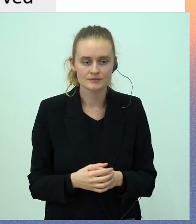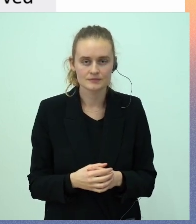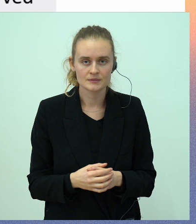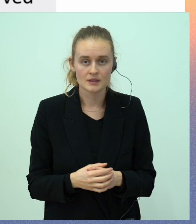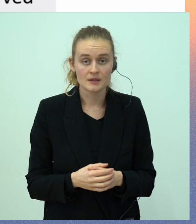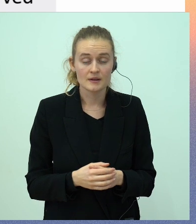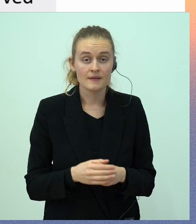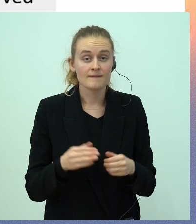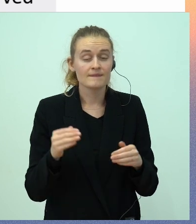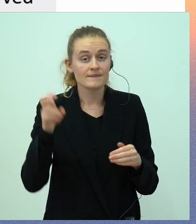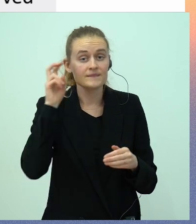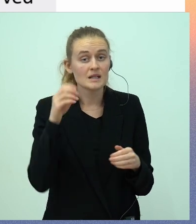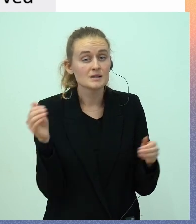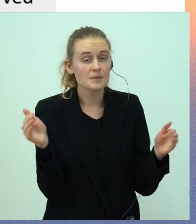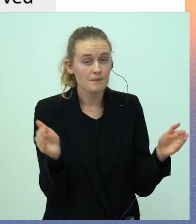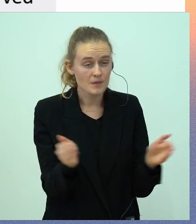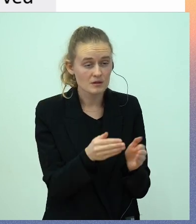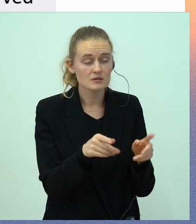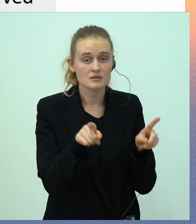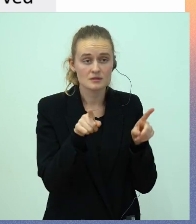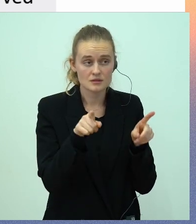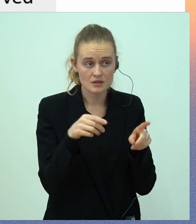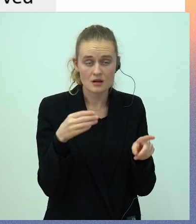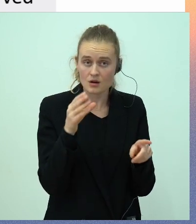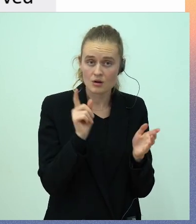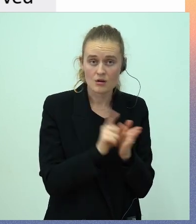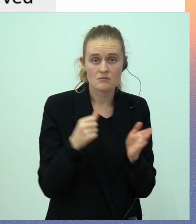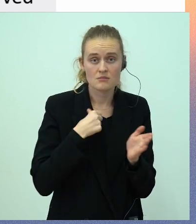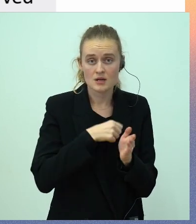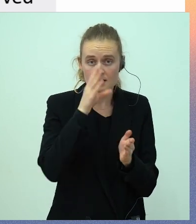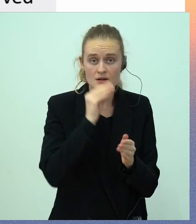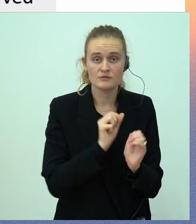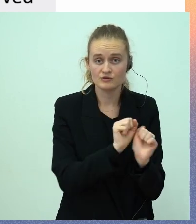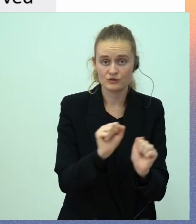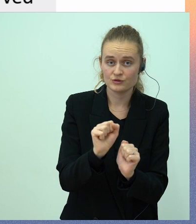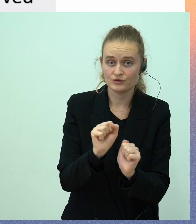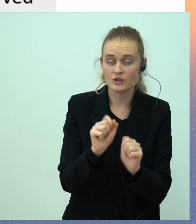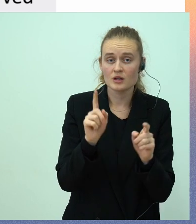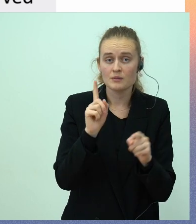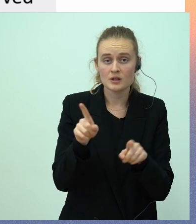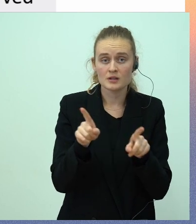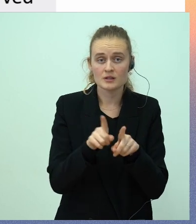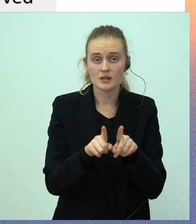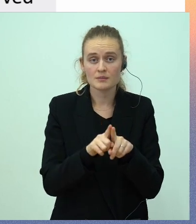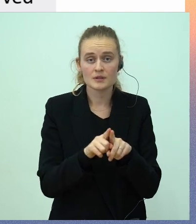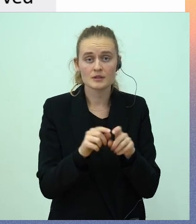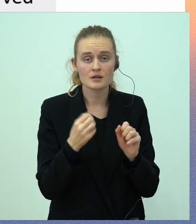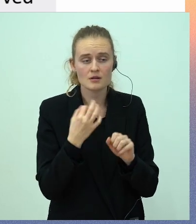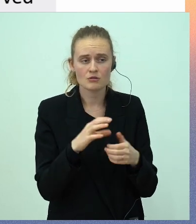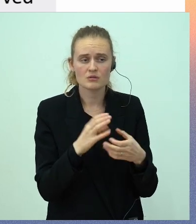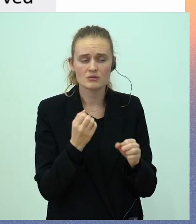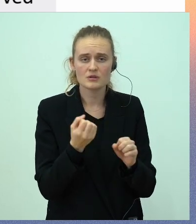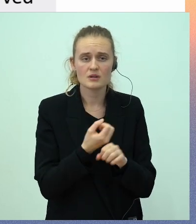Mažos valstybės, mažos tautos turi gebėti apginti save, tačiau taip pat turime mažinti priklausomybę nuo tapatybės ir